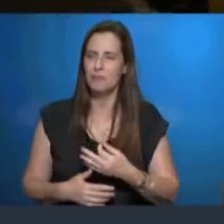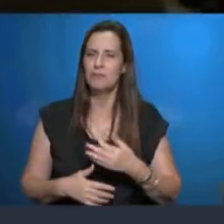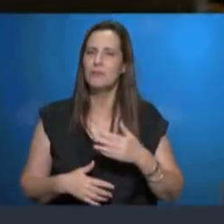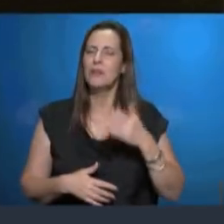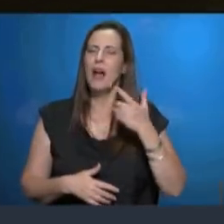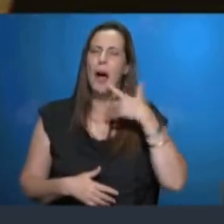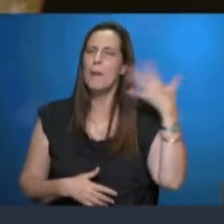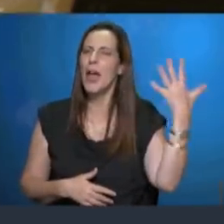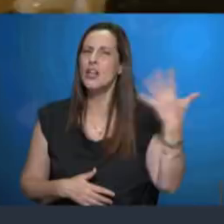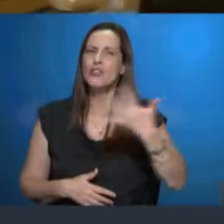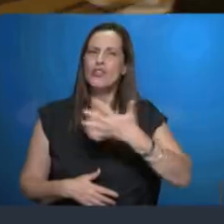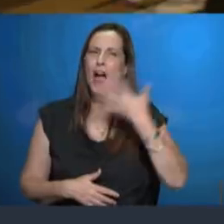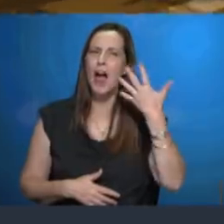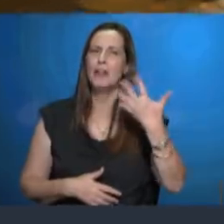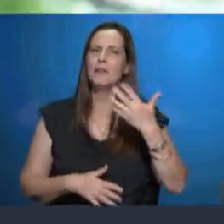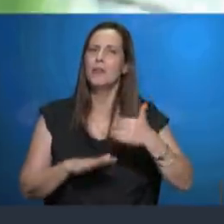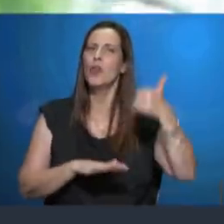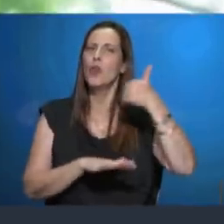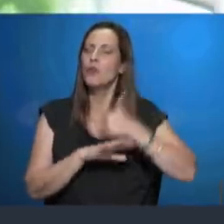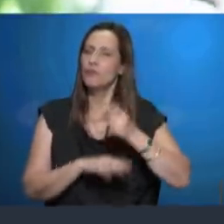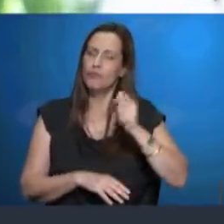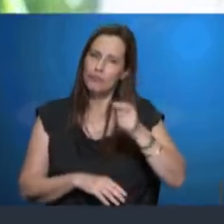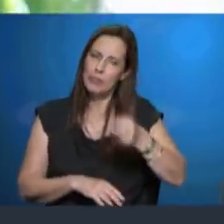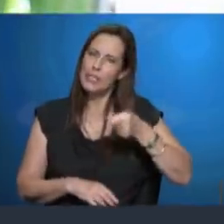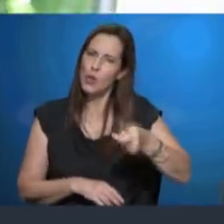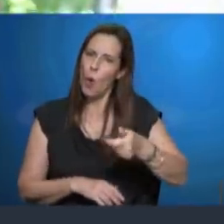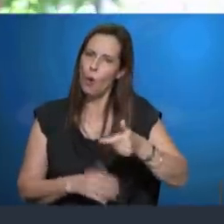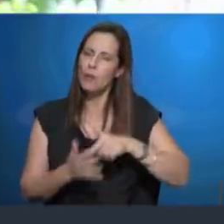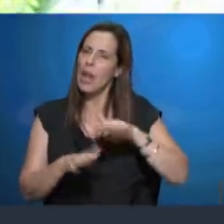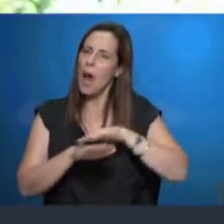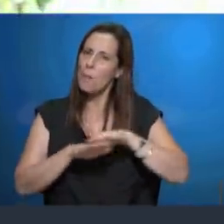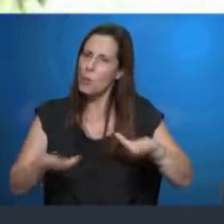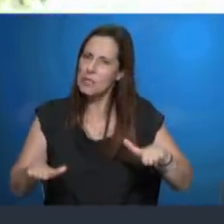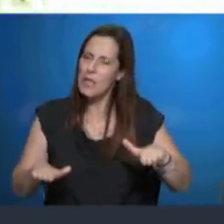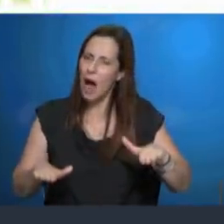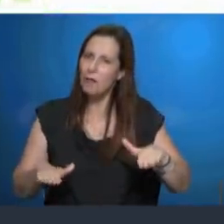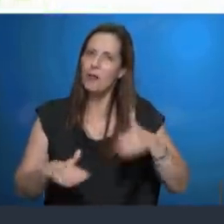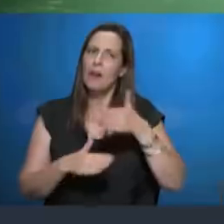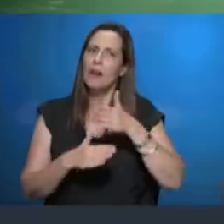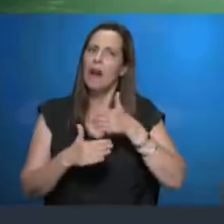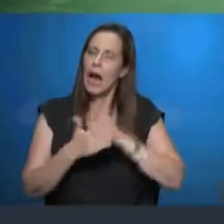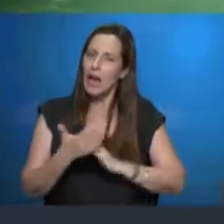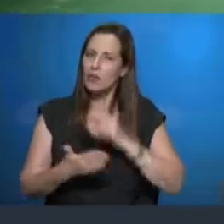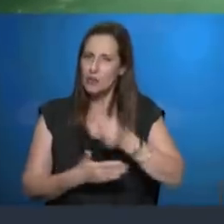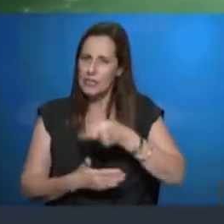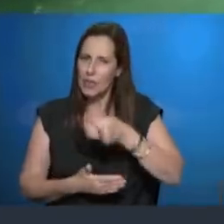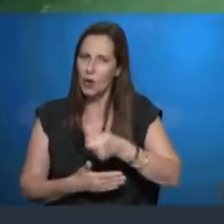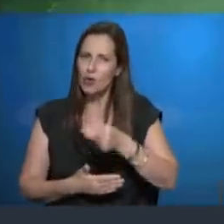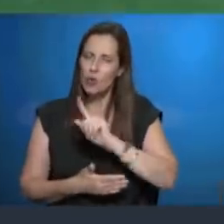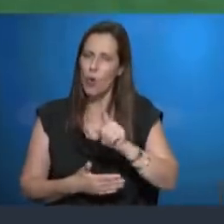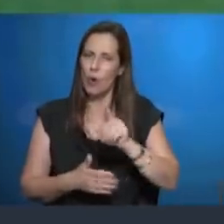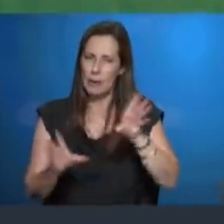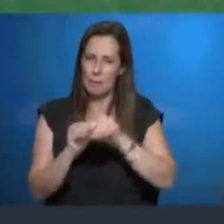עשרות שנים נוהל המקום באמצעות תשלום דמי שכירות מוגנת למועצה המקומית, חלק אחר שולם בשכירות שאינה